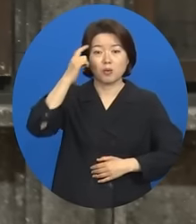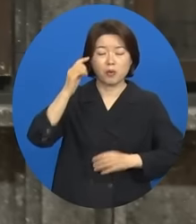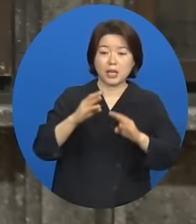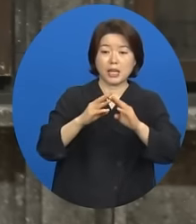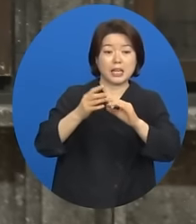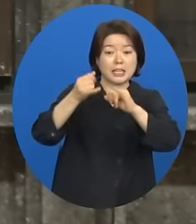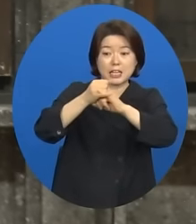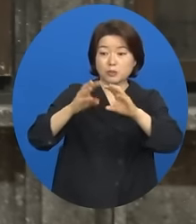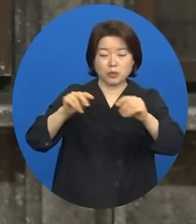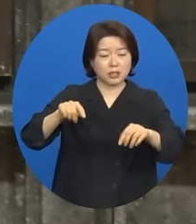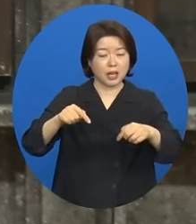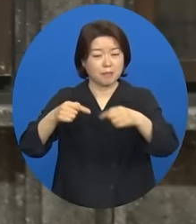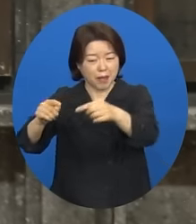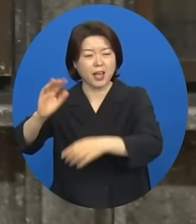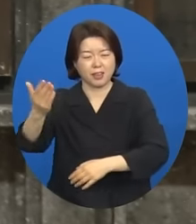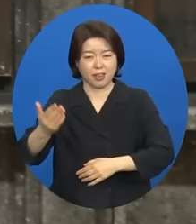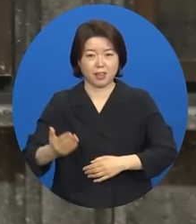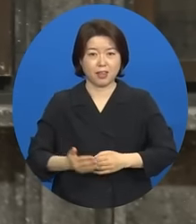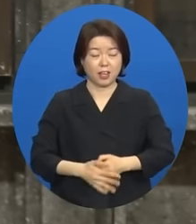들어가야 되고 너는